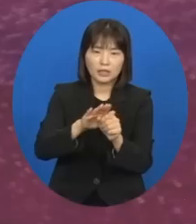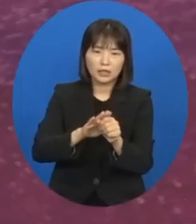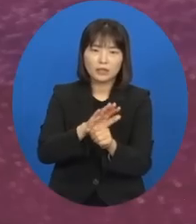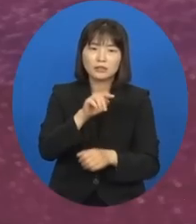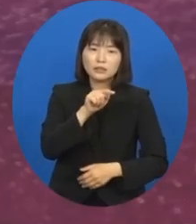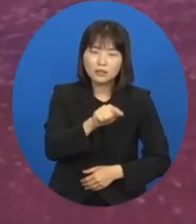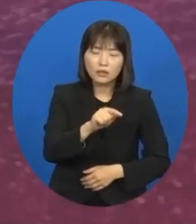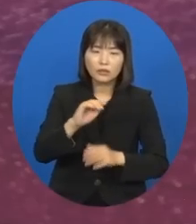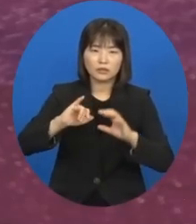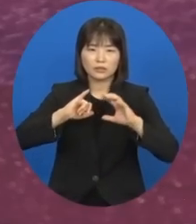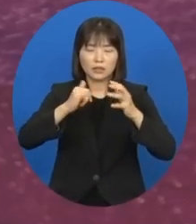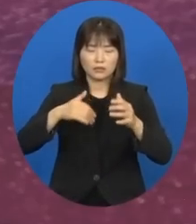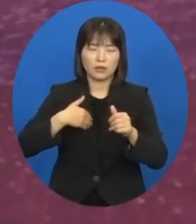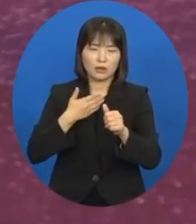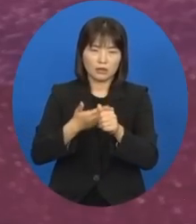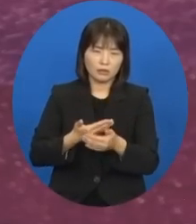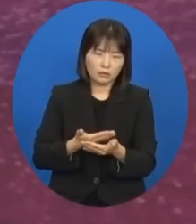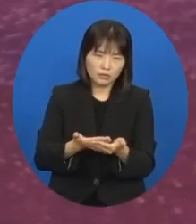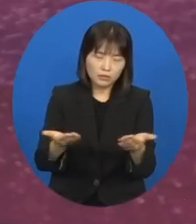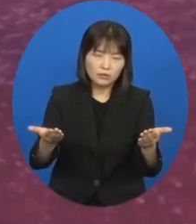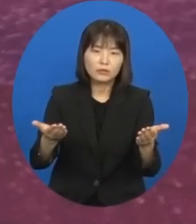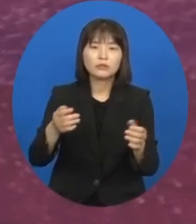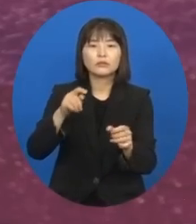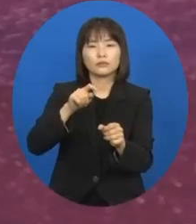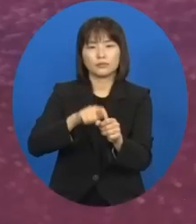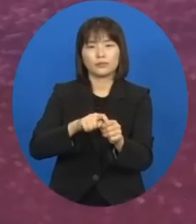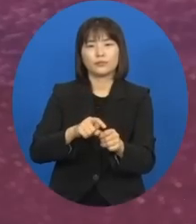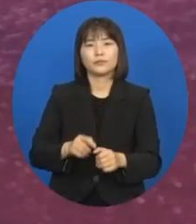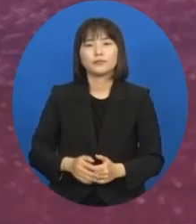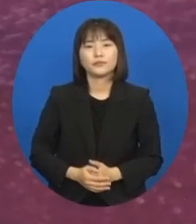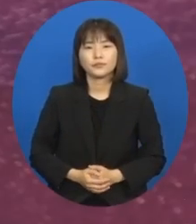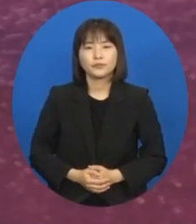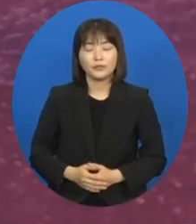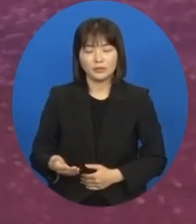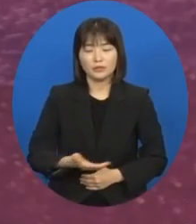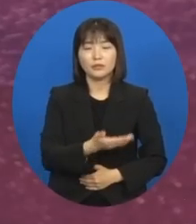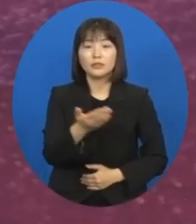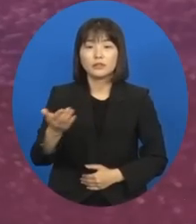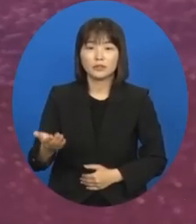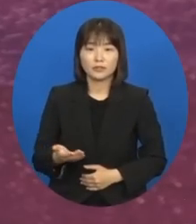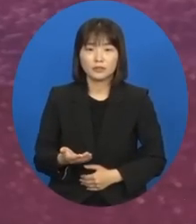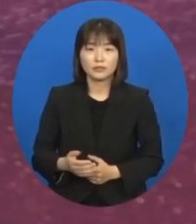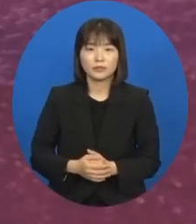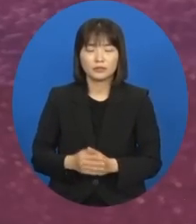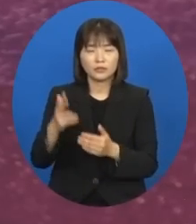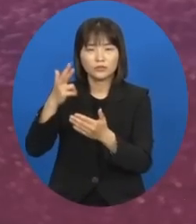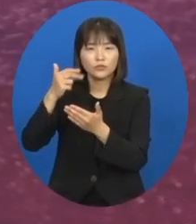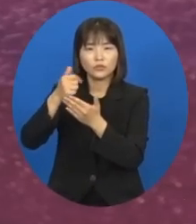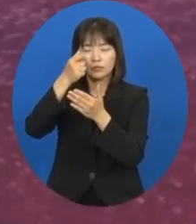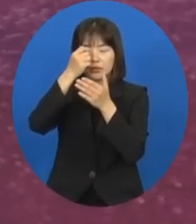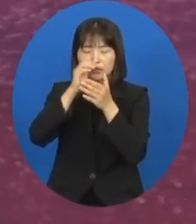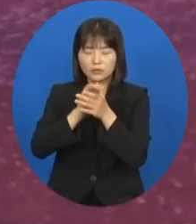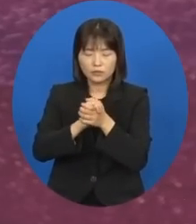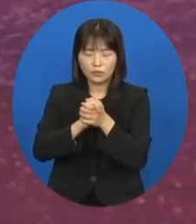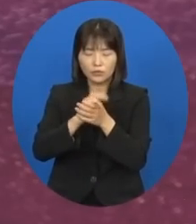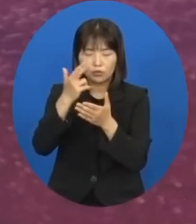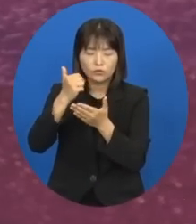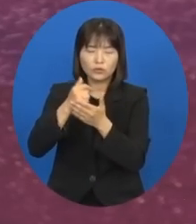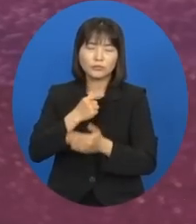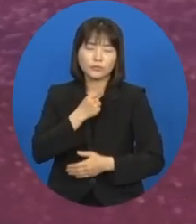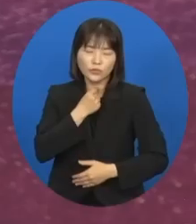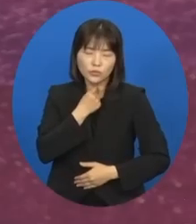것을 세상으로 알게 하려 함이로소이다 여러분 주님의 기도는 주님의